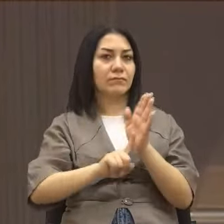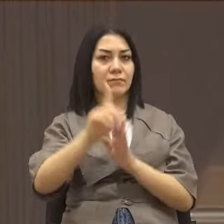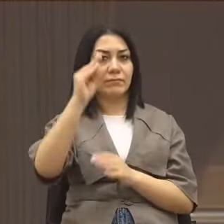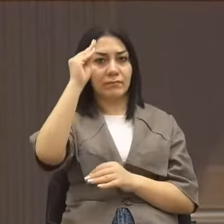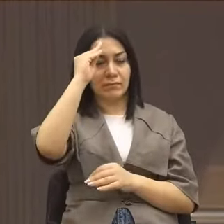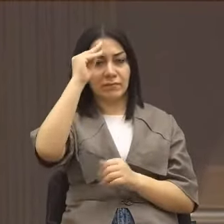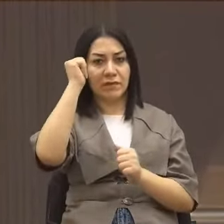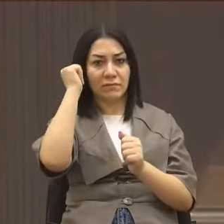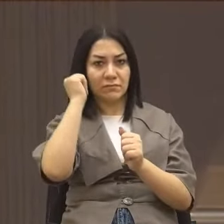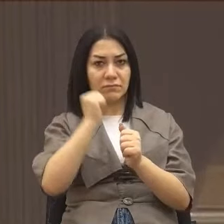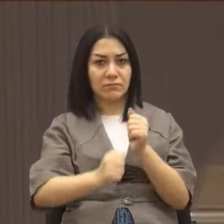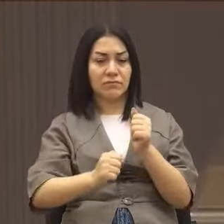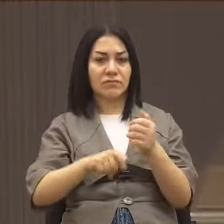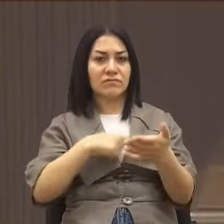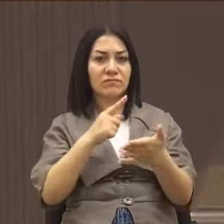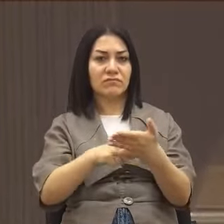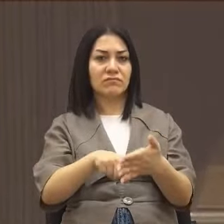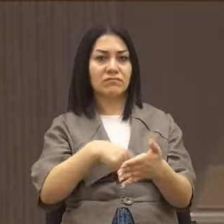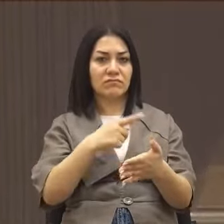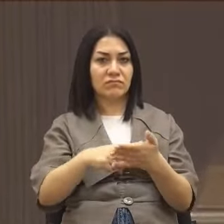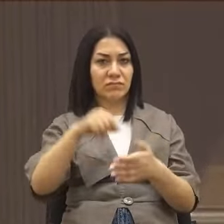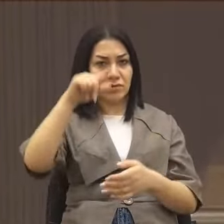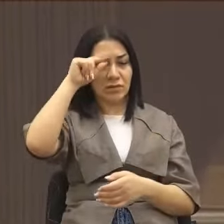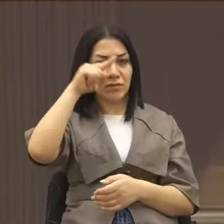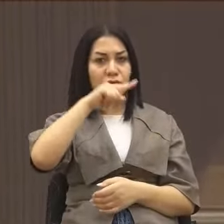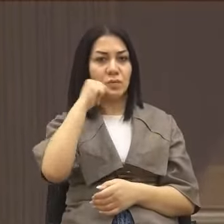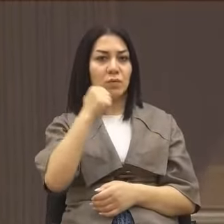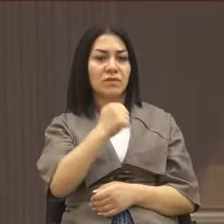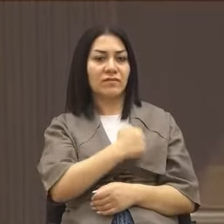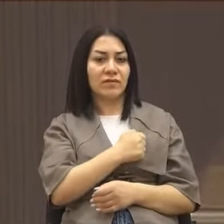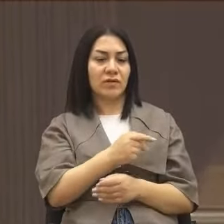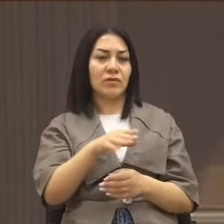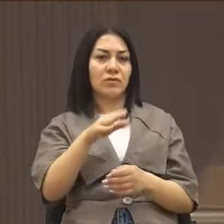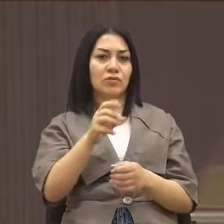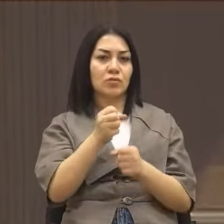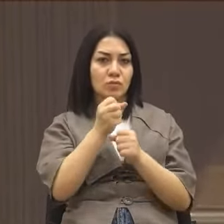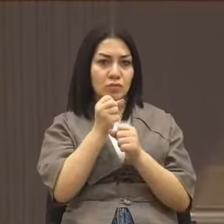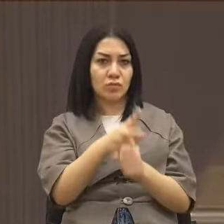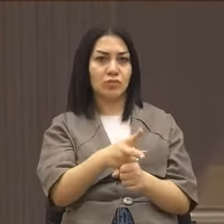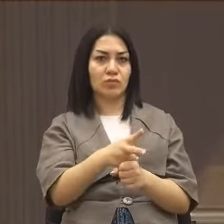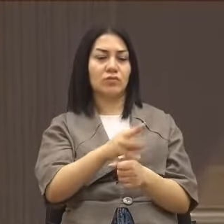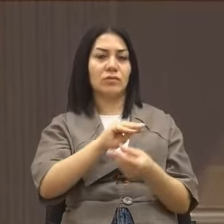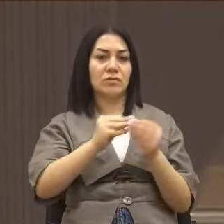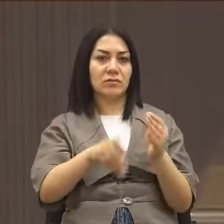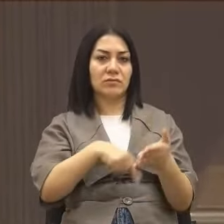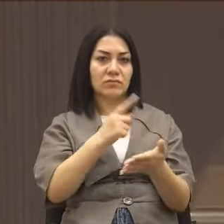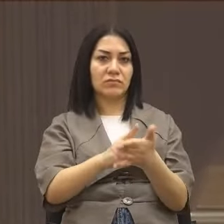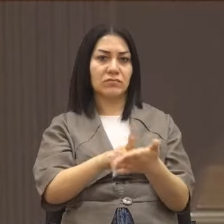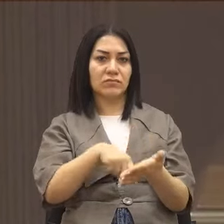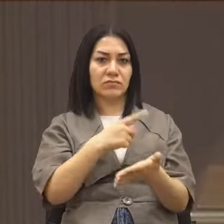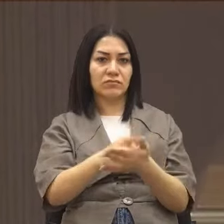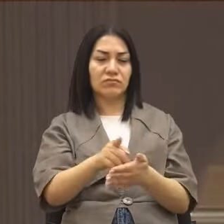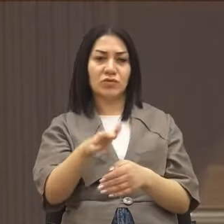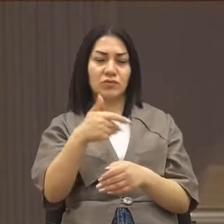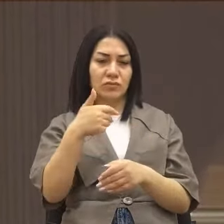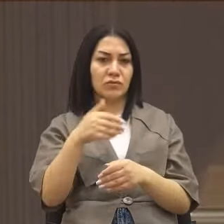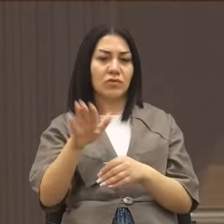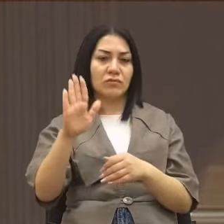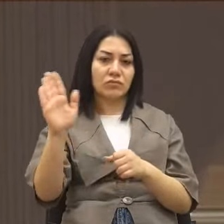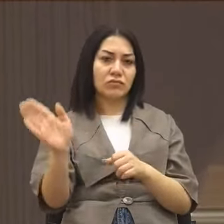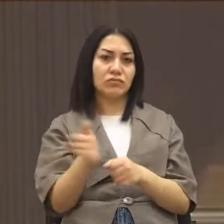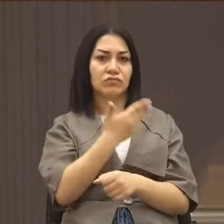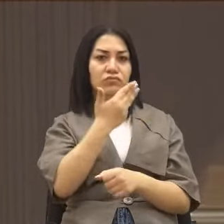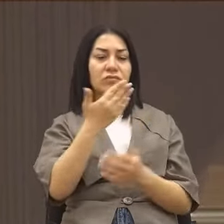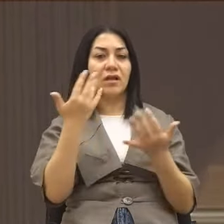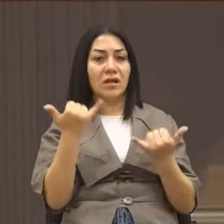սկզբունքներից, մշտապես բարձրացրել է Հայաստանից ռուսական ռազմակայանի հեռացման խնդիրը։ Այժմ, երբ